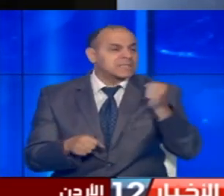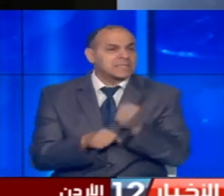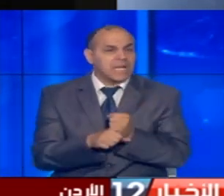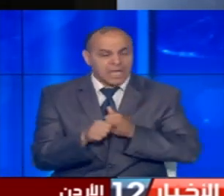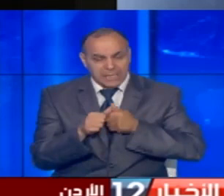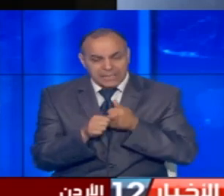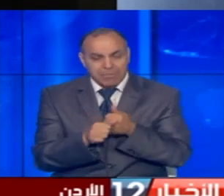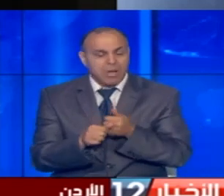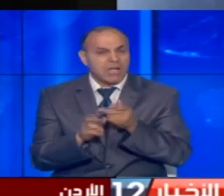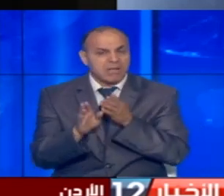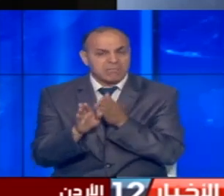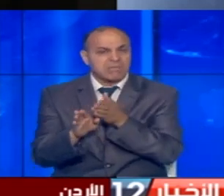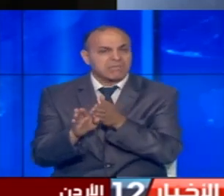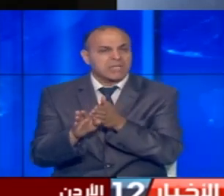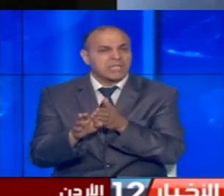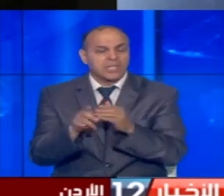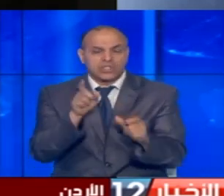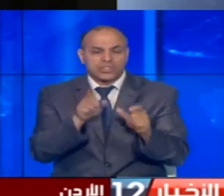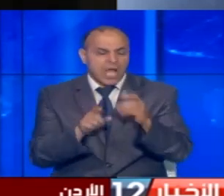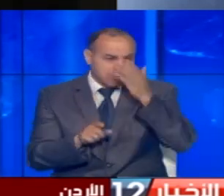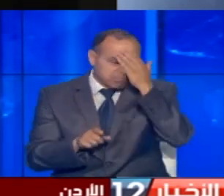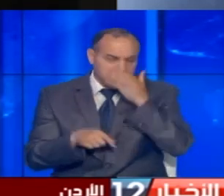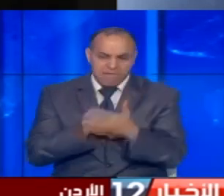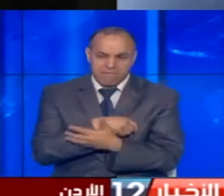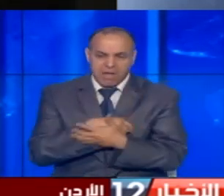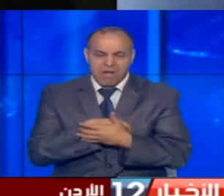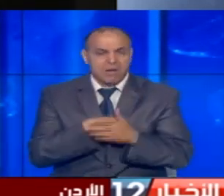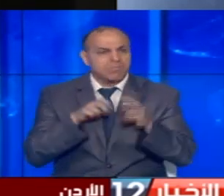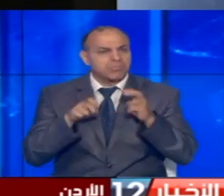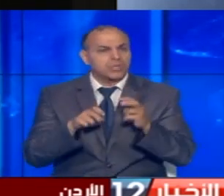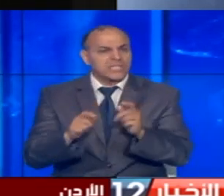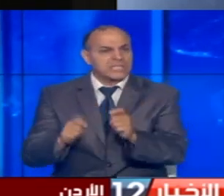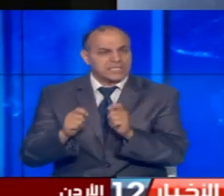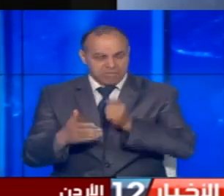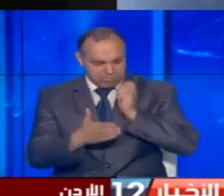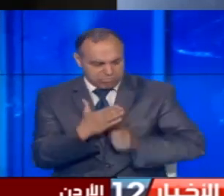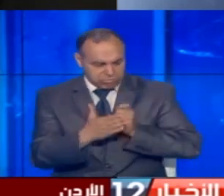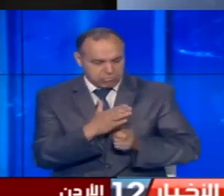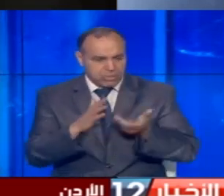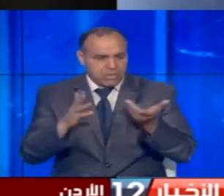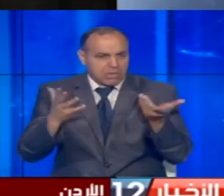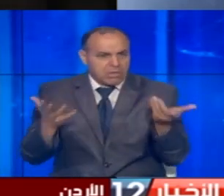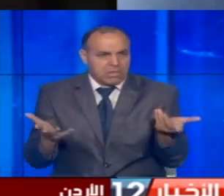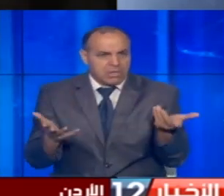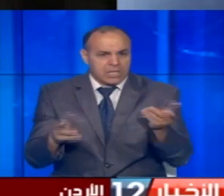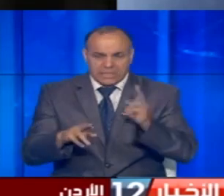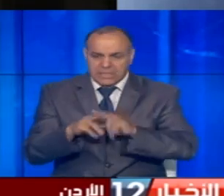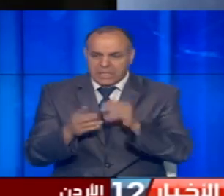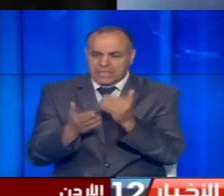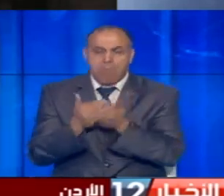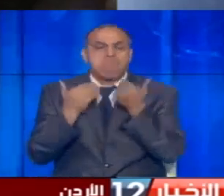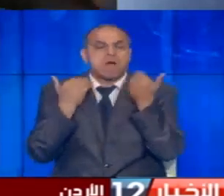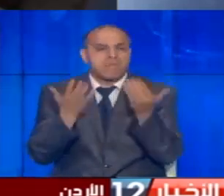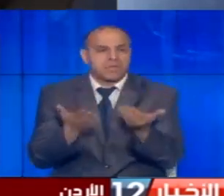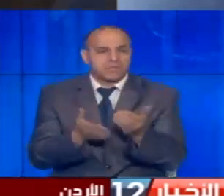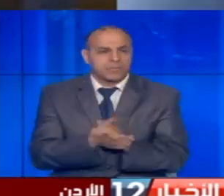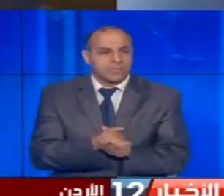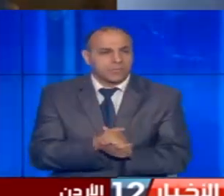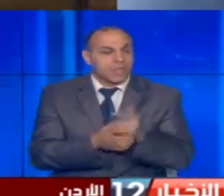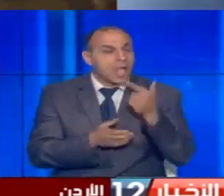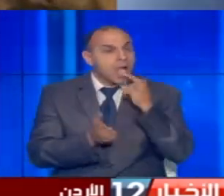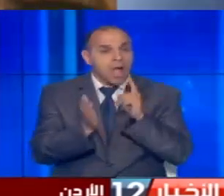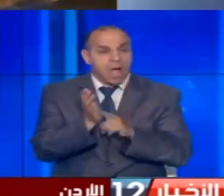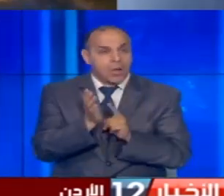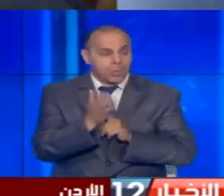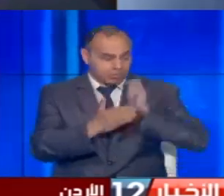ذات النهج، أفقرت الشعب، مارست سياسات الإفقار وسياسات الجباية دون أن يكون هناك إصلاحات اقتصادية حقيقية. وينص